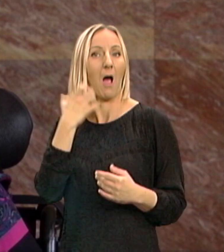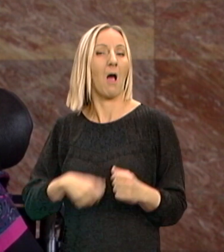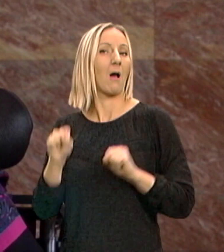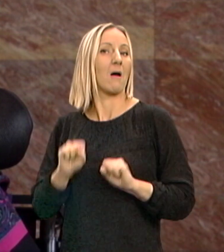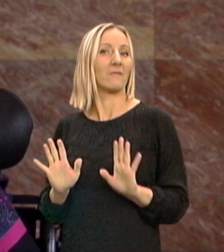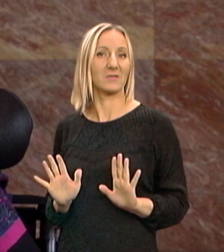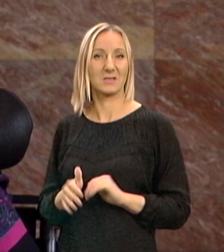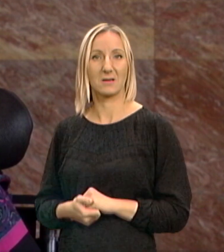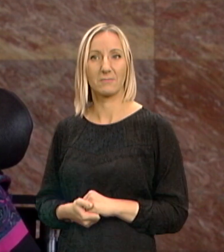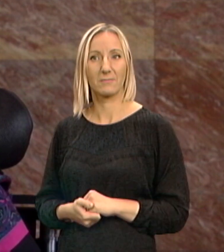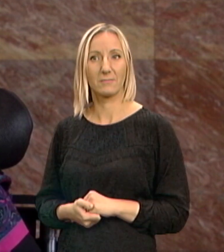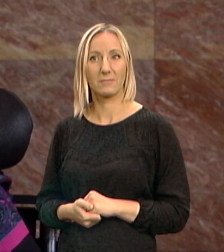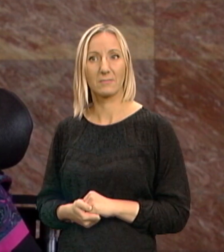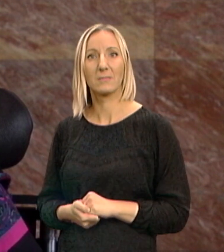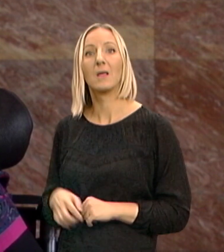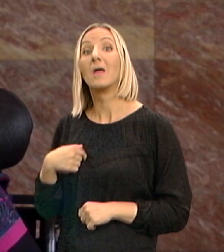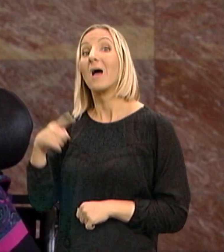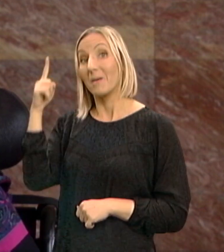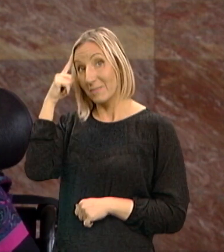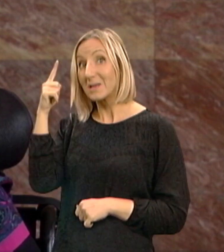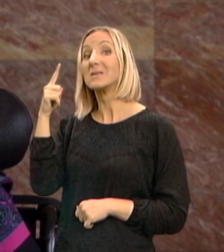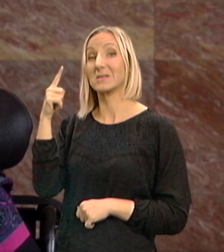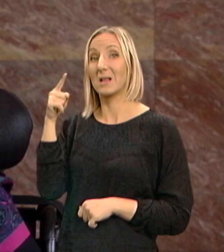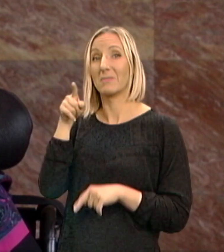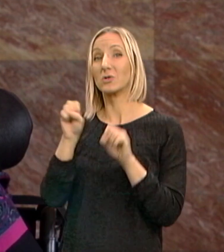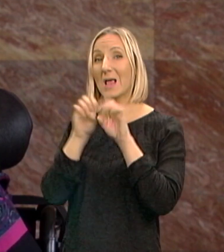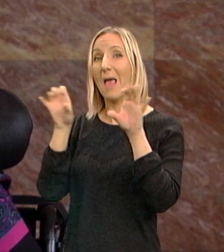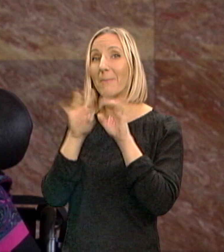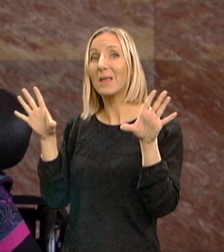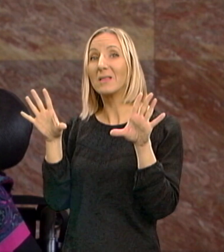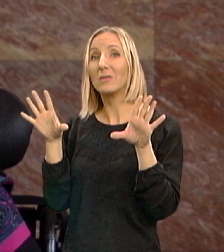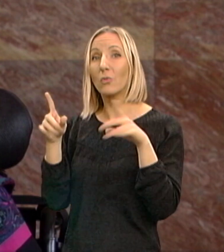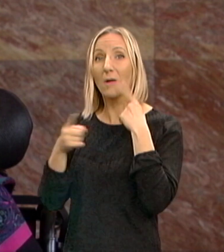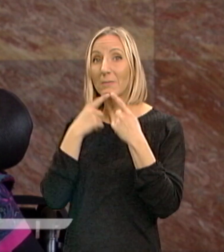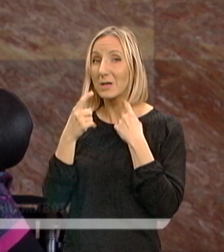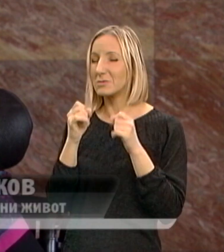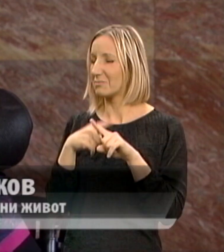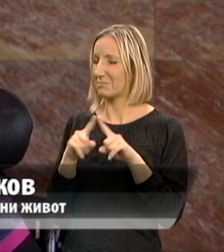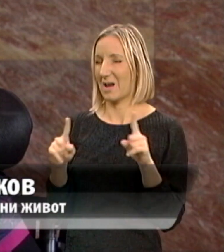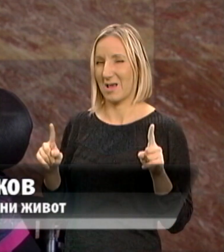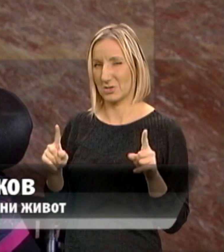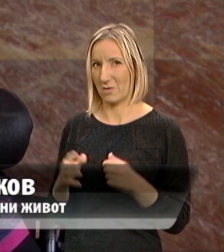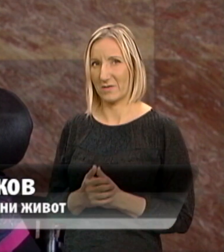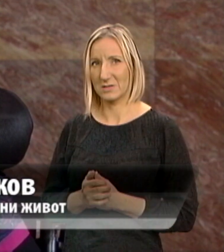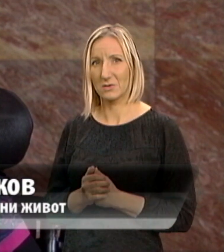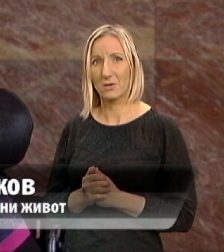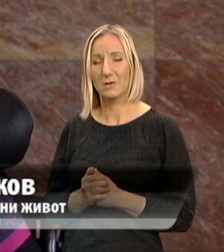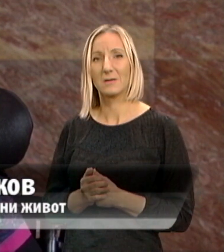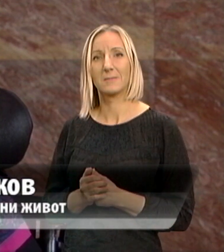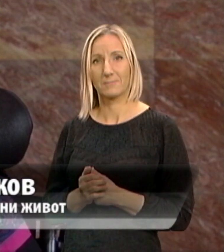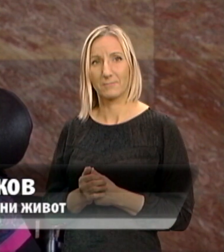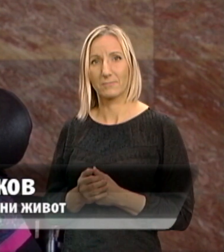je sadržaj koji se emituje vrlo raznovrstan, daje uvid